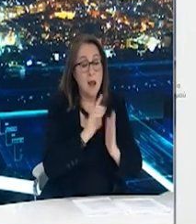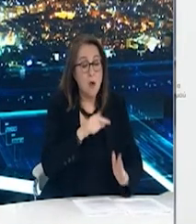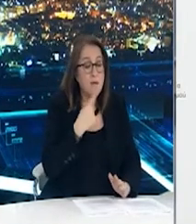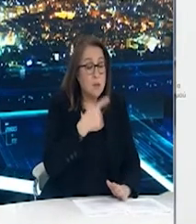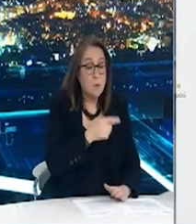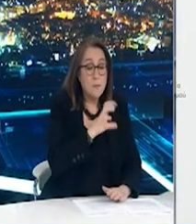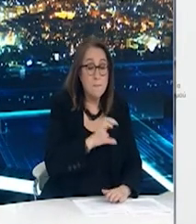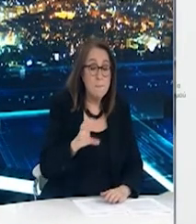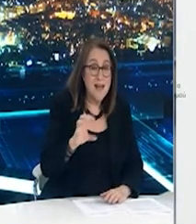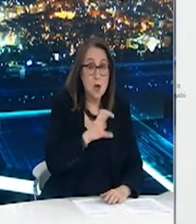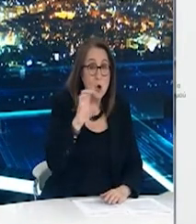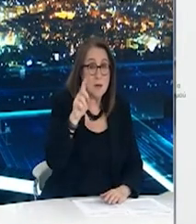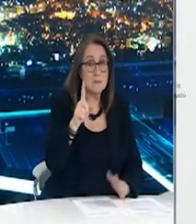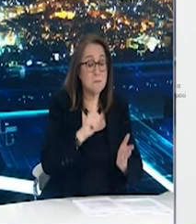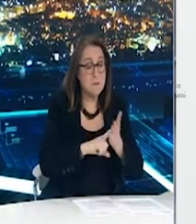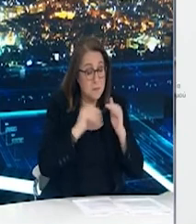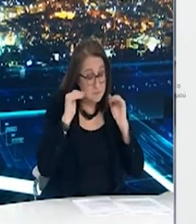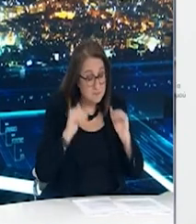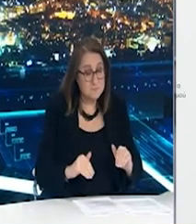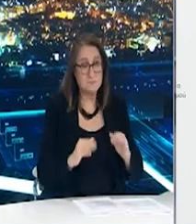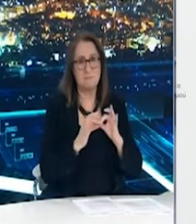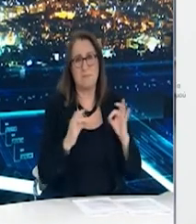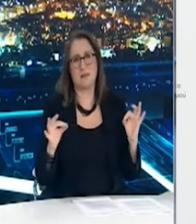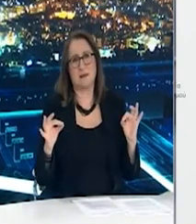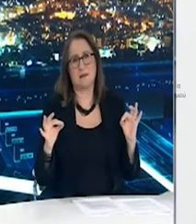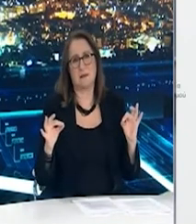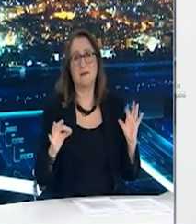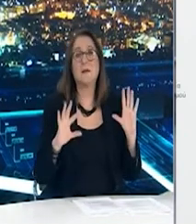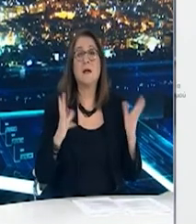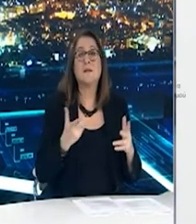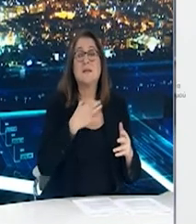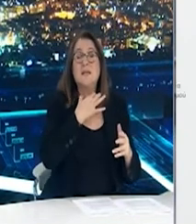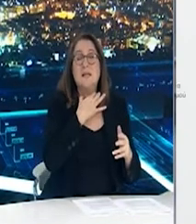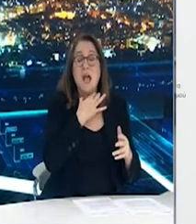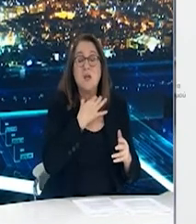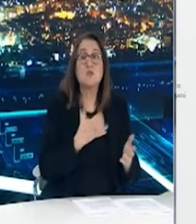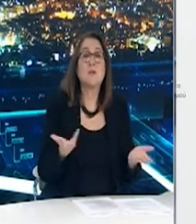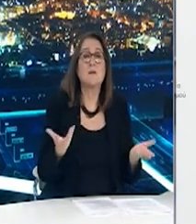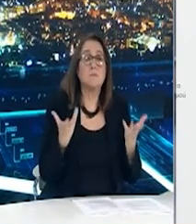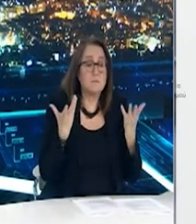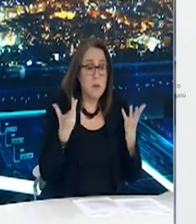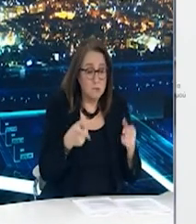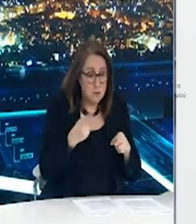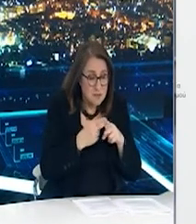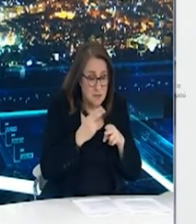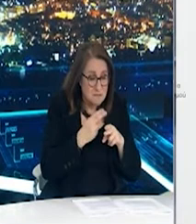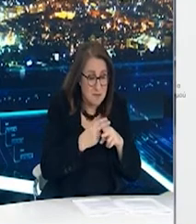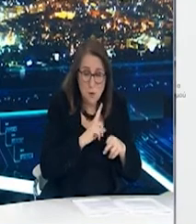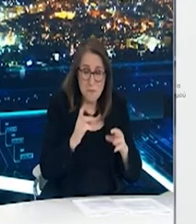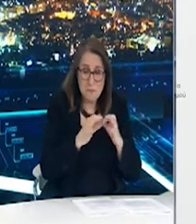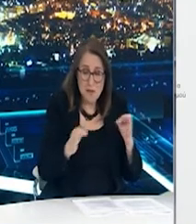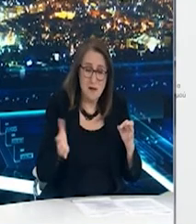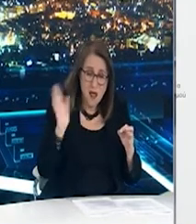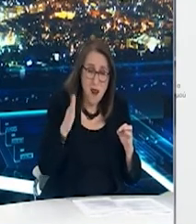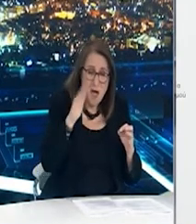περιοχές. Είναι ζωτική σημασία, καθώς είναι ο μόνος τρόπος για να μην χρειαστούν επιπλέον μέτρα. Πόσο μάλλον περισσότερες από αυτές τις περιοχές